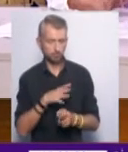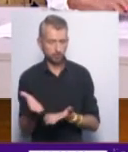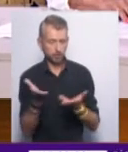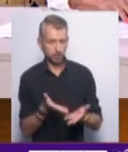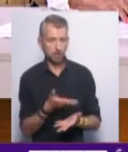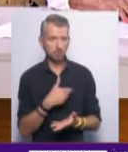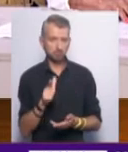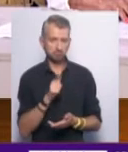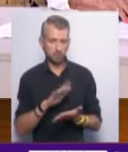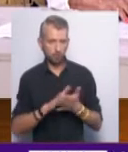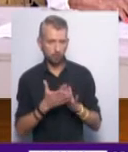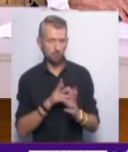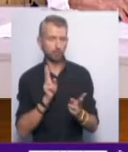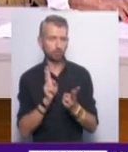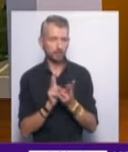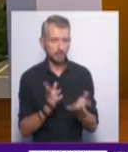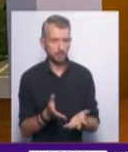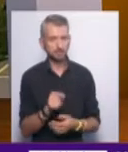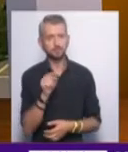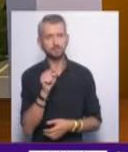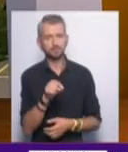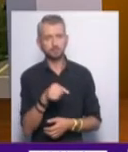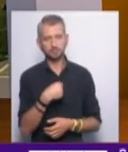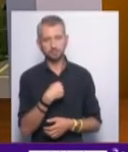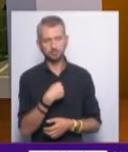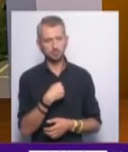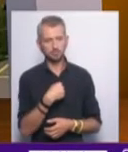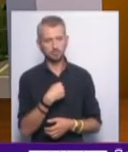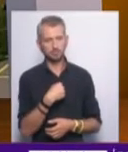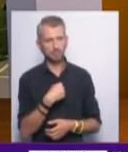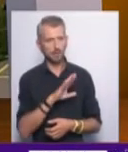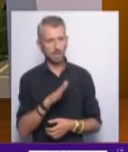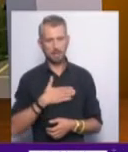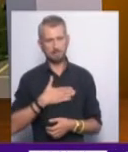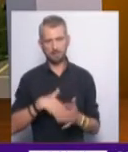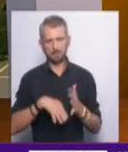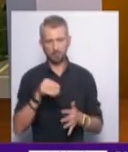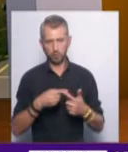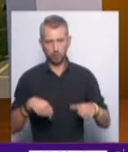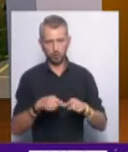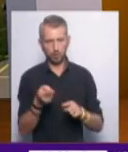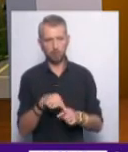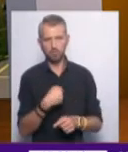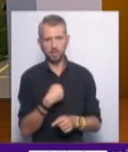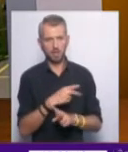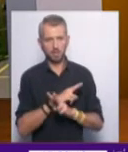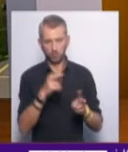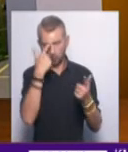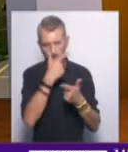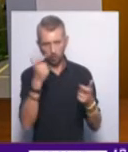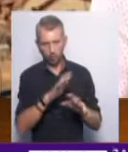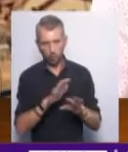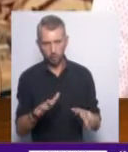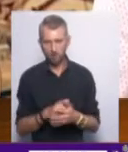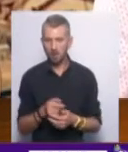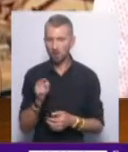ми домовились, зустрілися. Там не є мій виборчий округ, тому мене ніхто не оголошував. Тобто ви